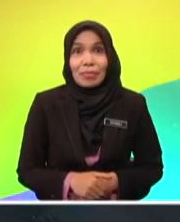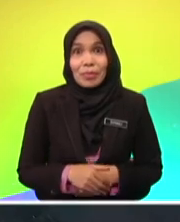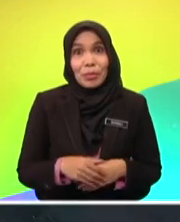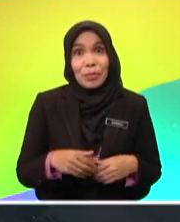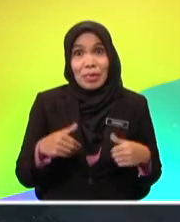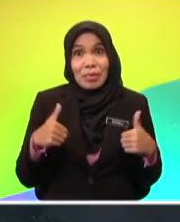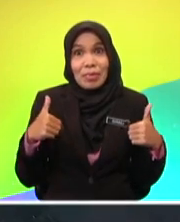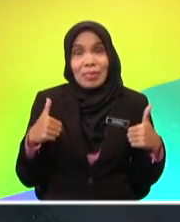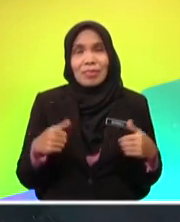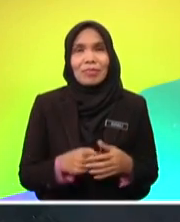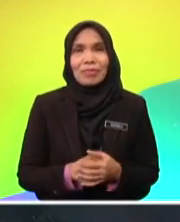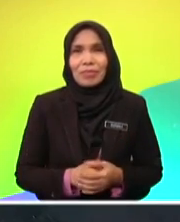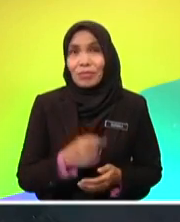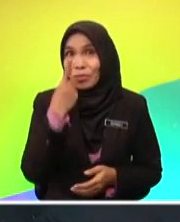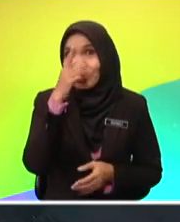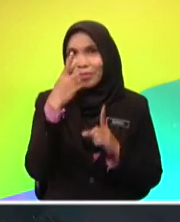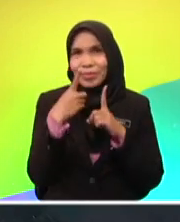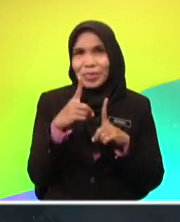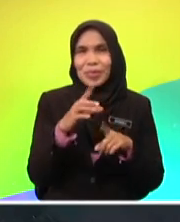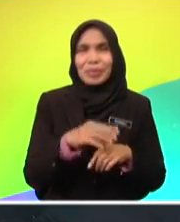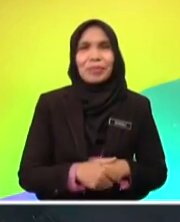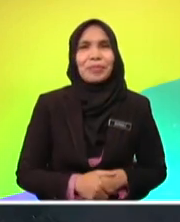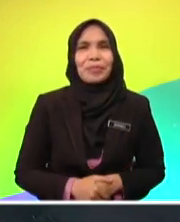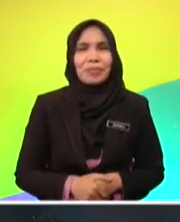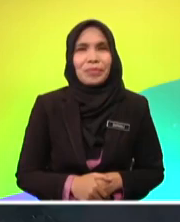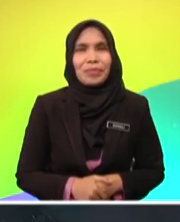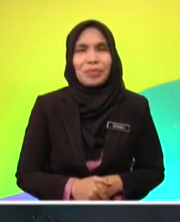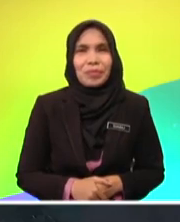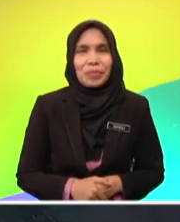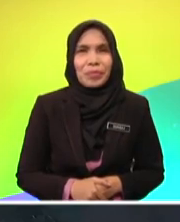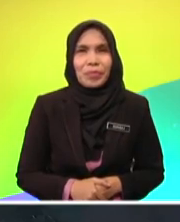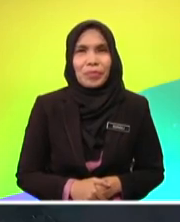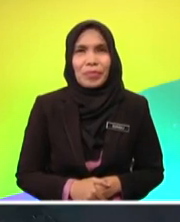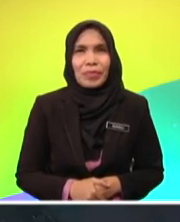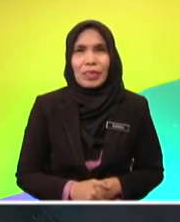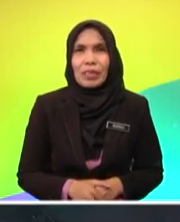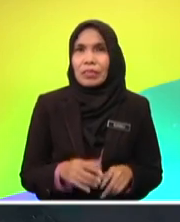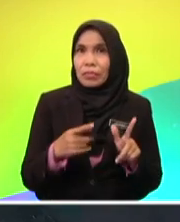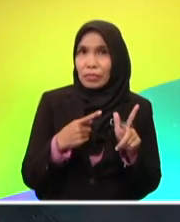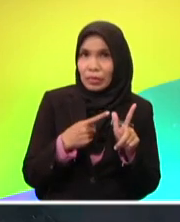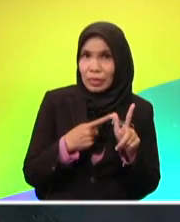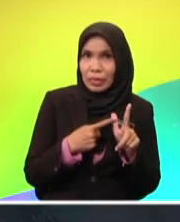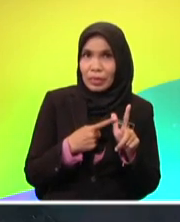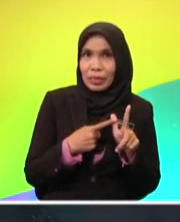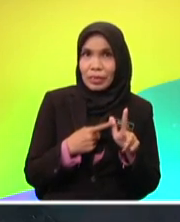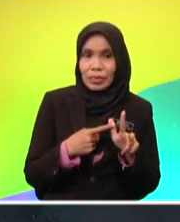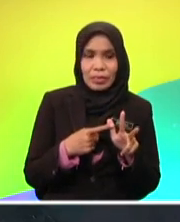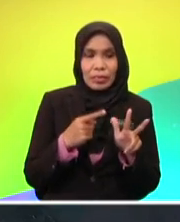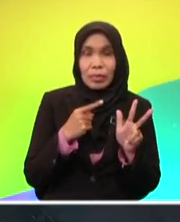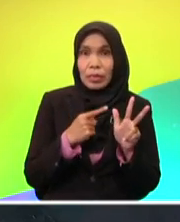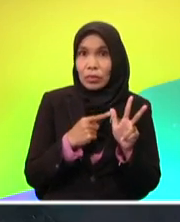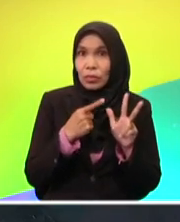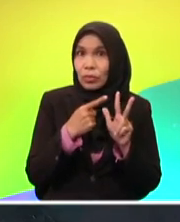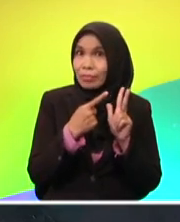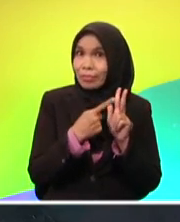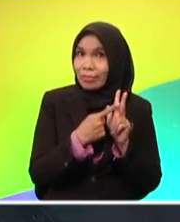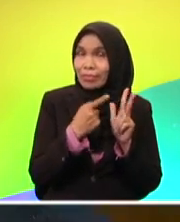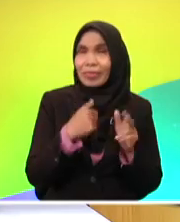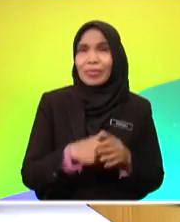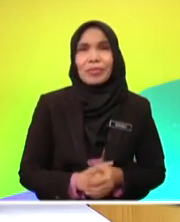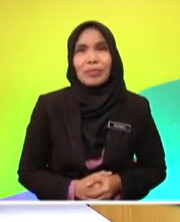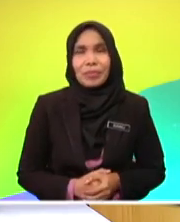cikgu. Soalan ketiga. Okey, tengok nombor tiga. Kat mana nombor tiga? Oh, nombor tiga melintang, cikgu. Ah, melintang. Yeah. Okey, melintang. Okey,